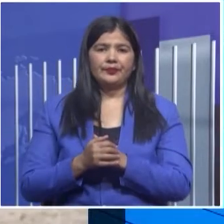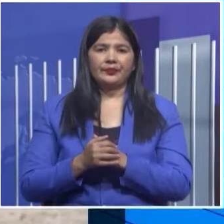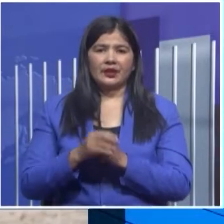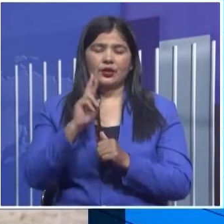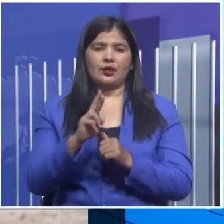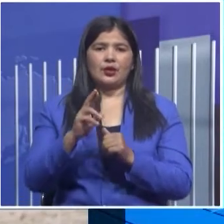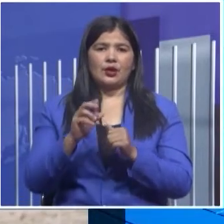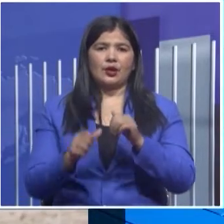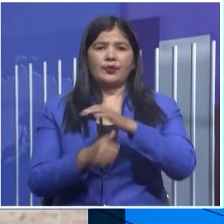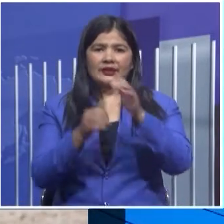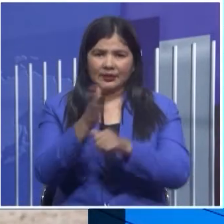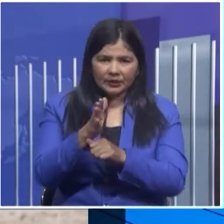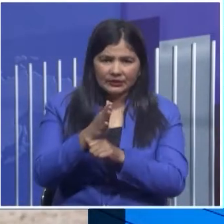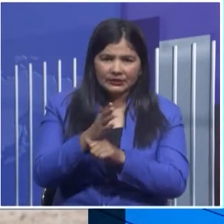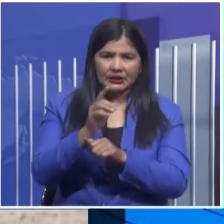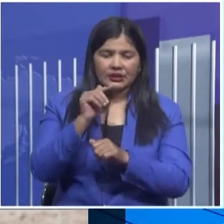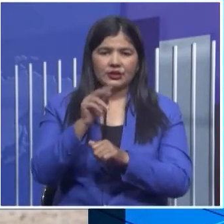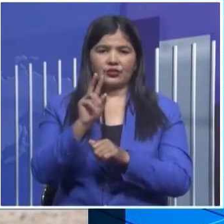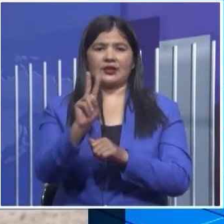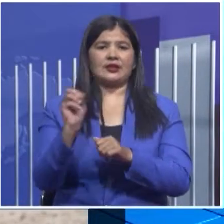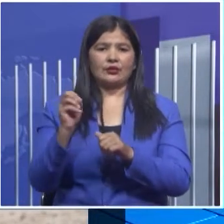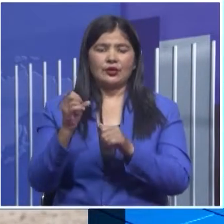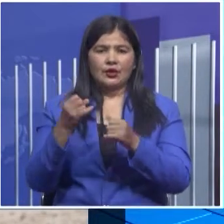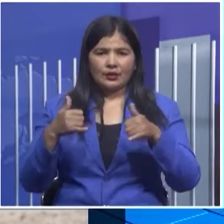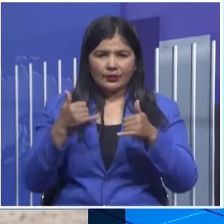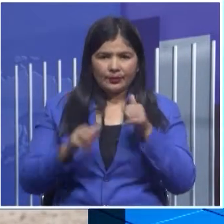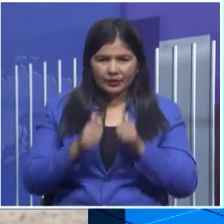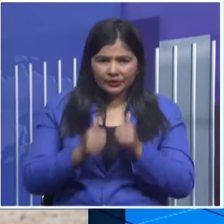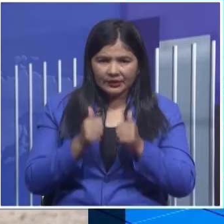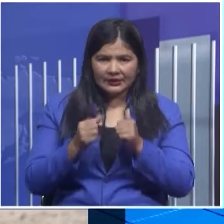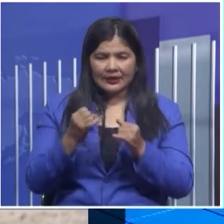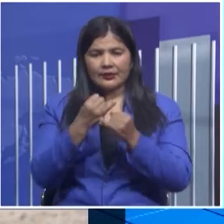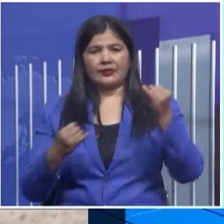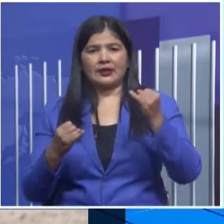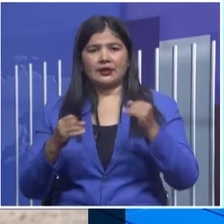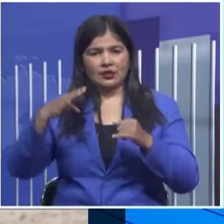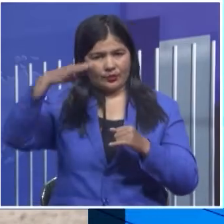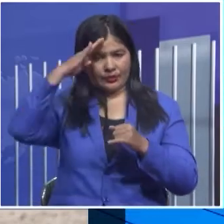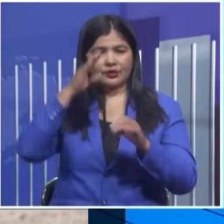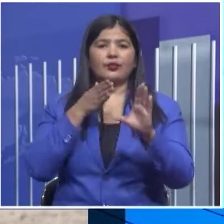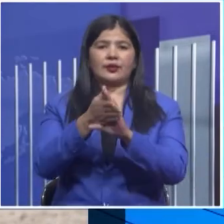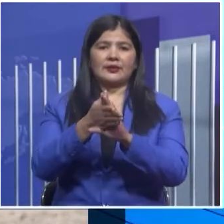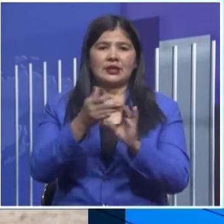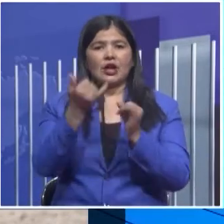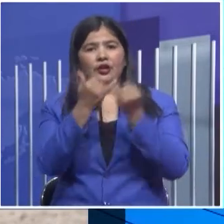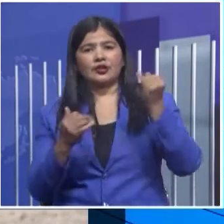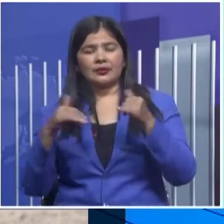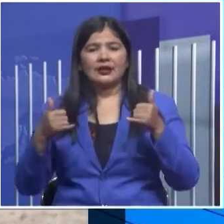र प्रधानमन्त्री कप T20 क्रिकेट प्रतियोगिताको फाइनलमा 2 विभागीय टोली पुलिस र एफएफको प्रवेश, अन्तिम खेल भोलि